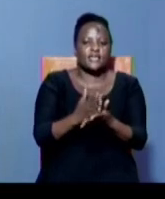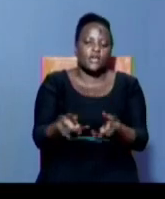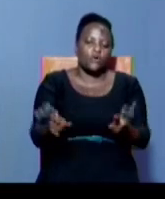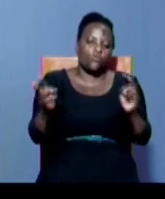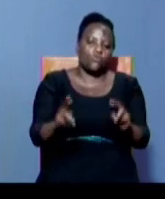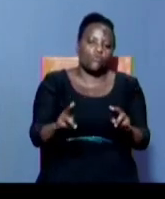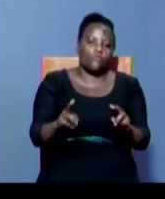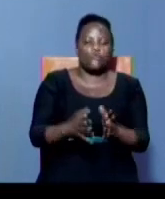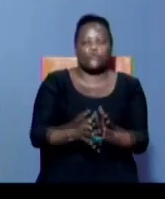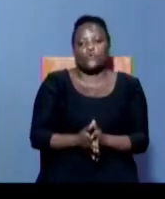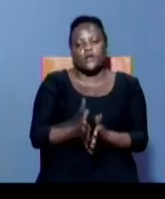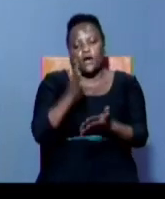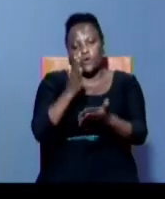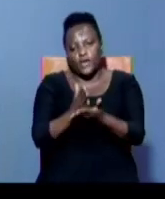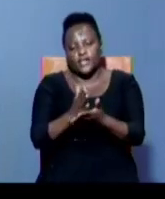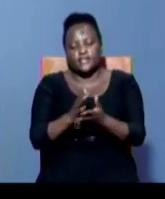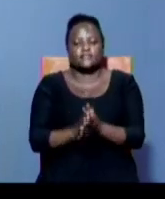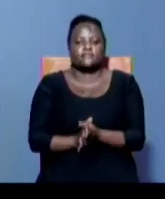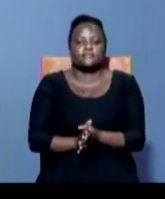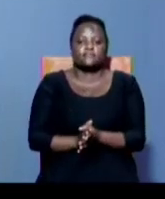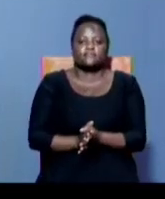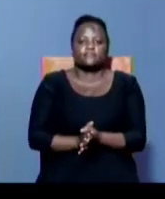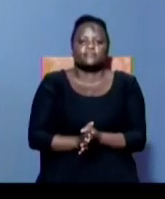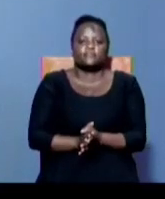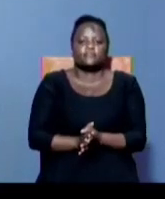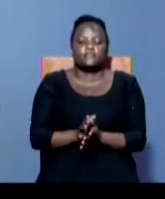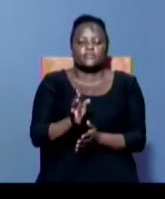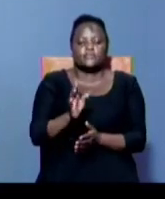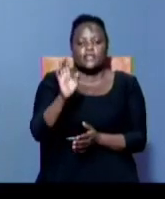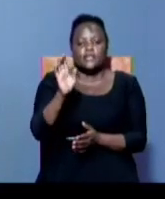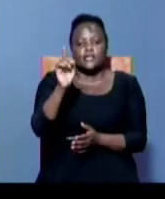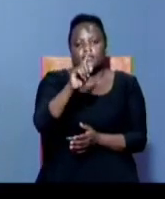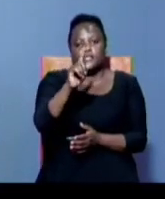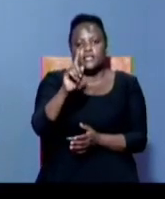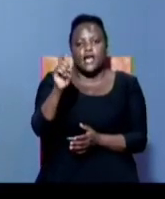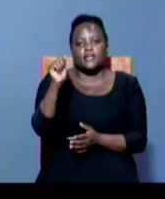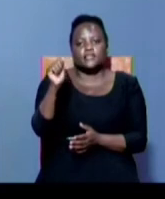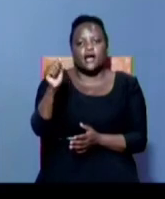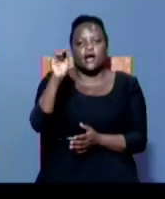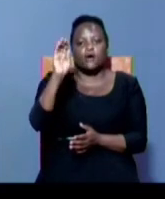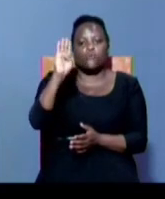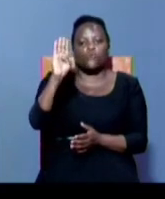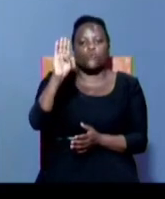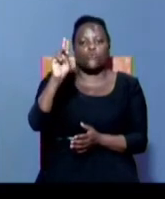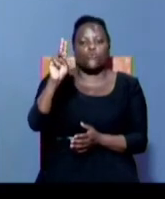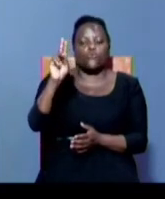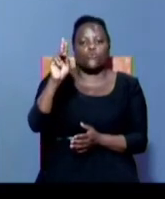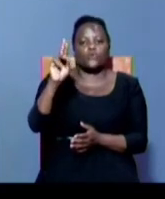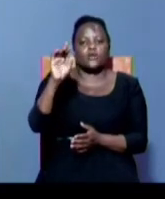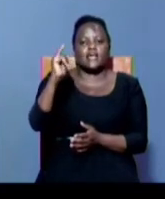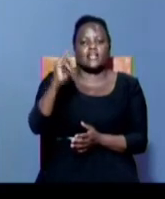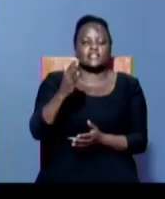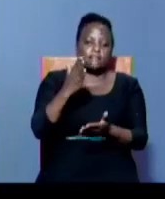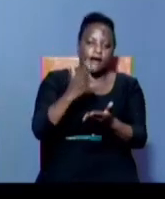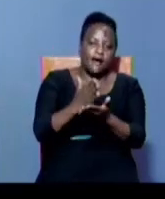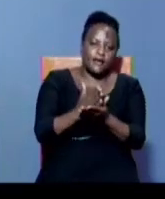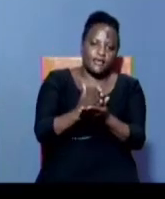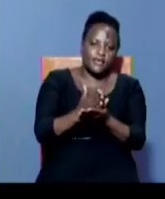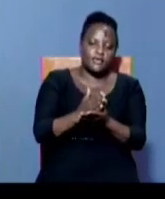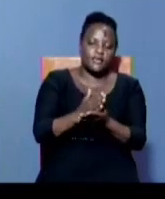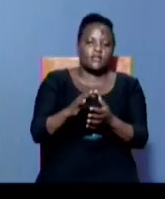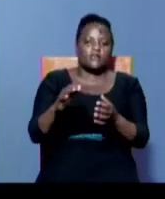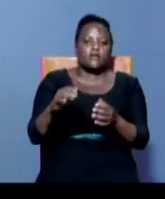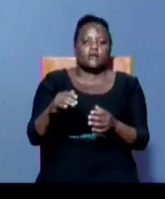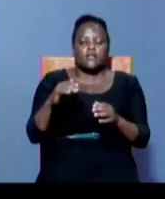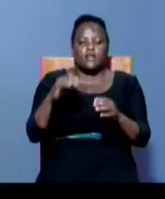fadhili pamoja na kweli. Kwenye ile Zaburi 89 na ule mstari wa 14 anasema haki na kweli vimekutana. Neema